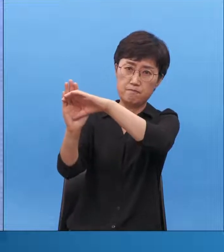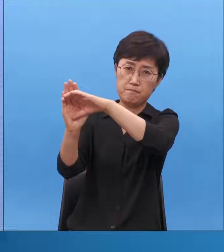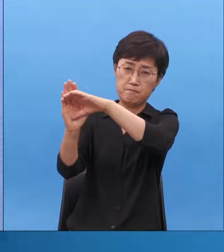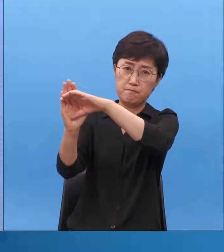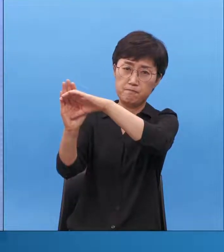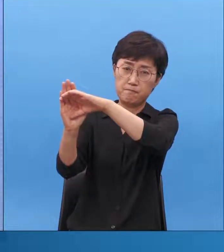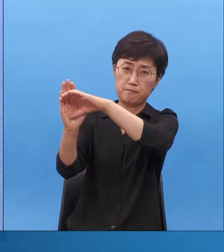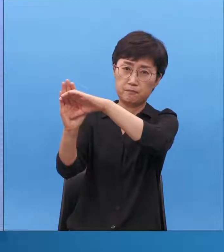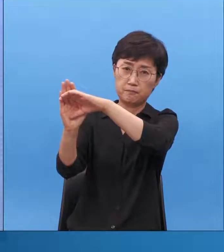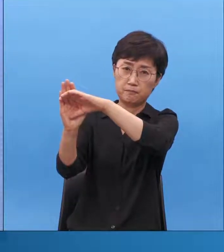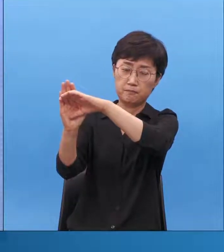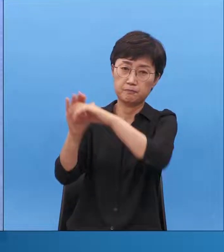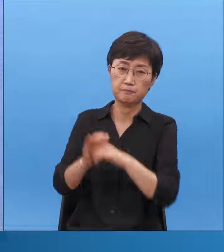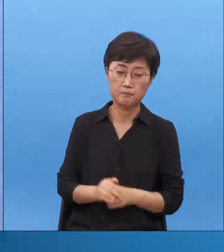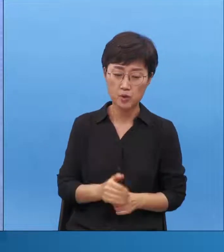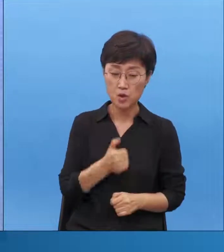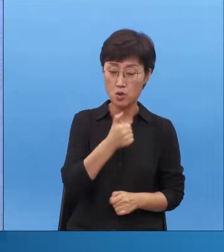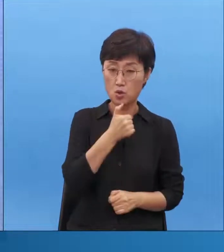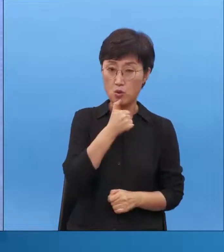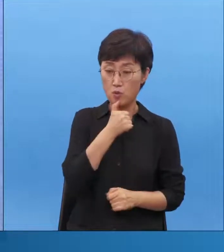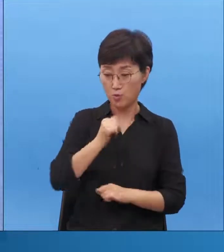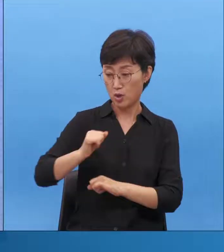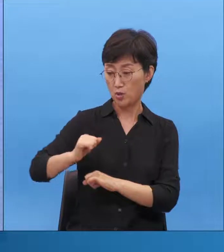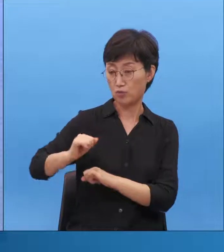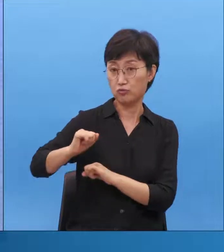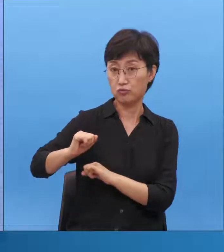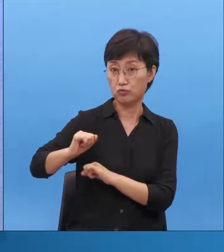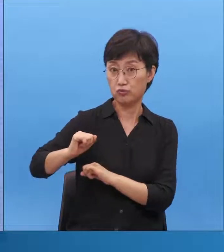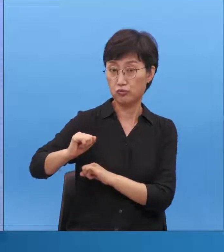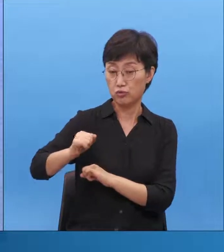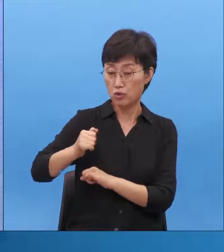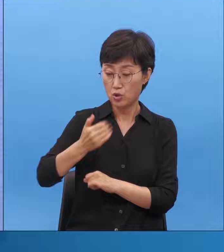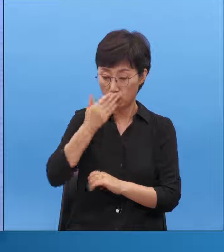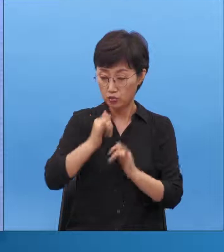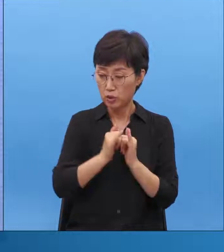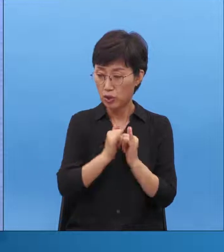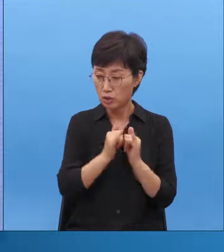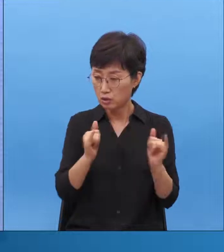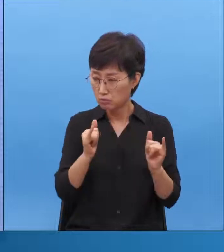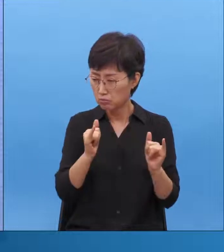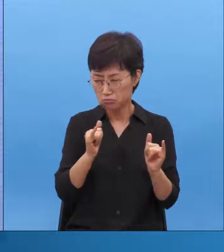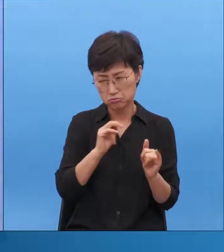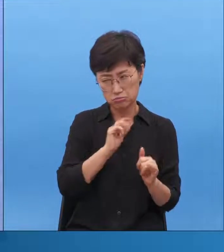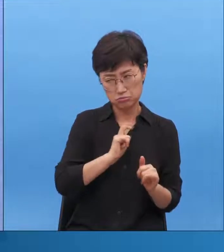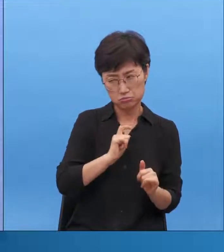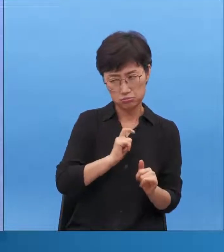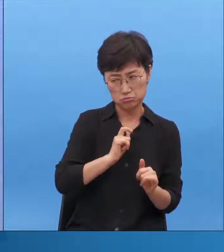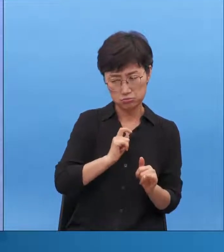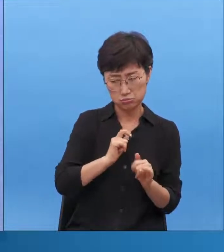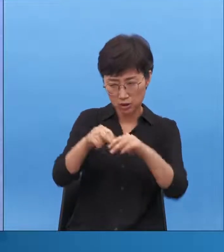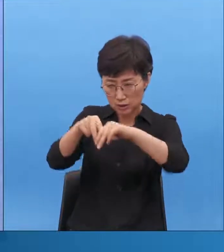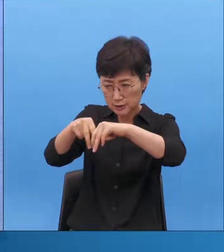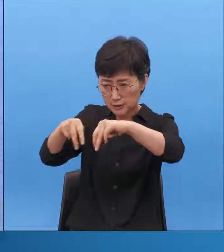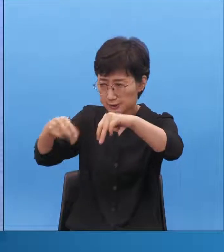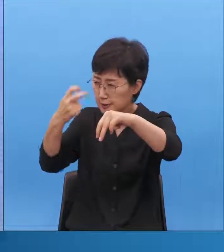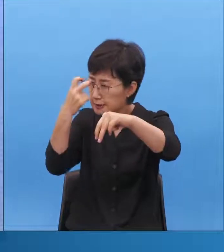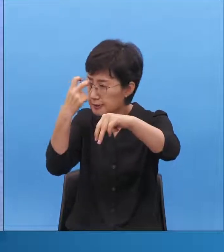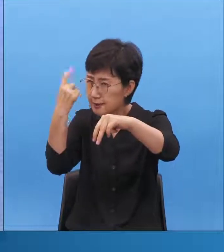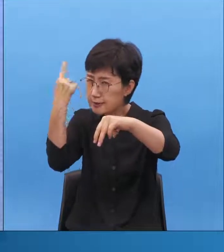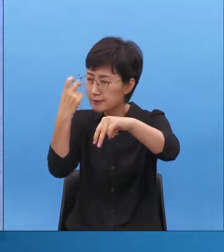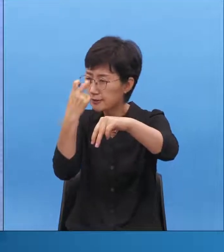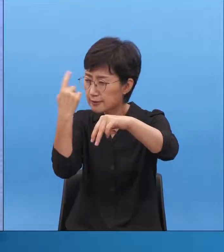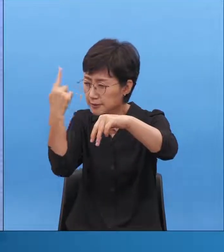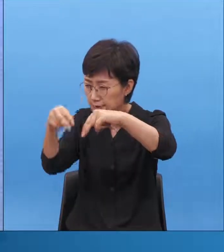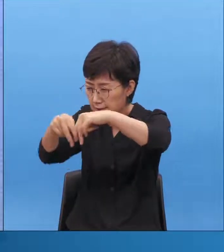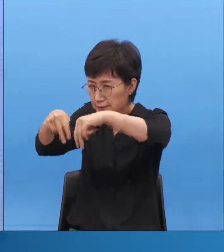out rock. 그러니까 이제 로마 군인들하고 유대인들이 그 무덤을 그 가서 지켜야 돼요. And so the Roman soldiers and the Jews, they had to go and keep